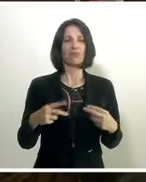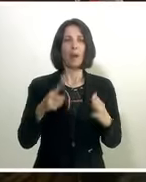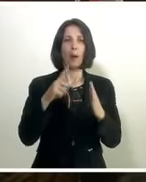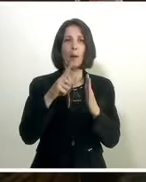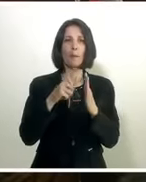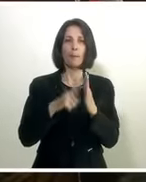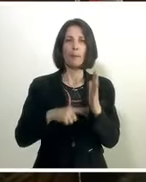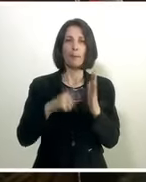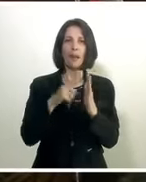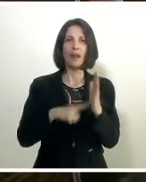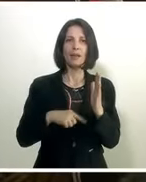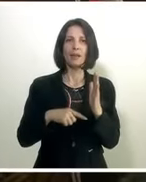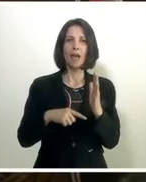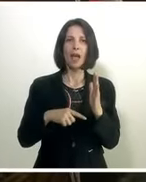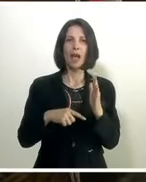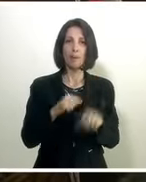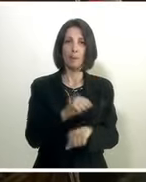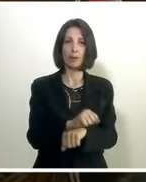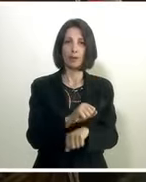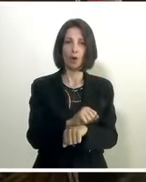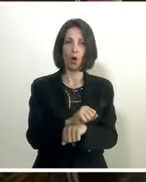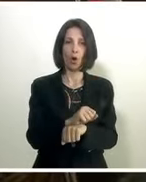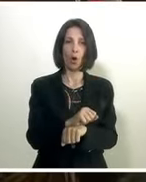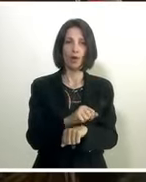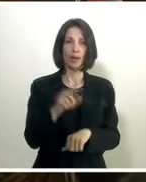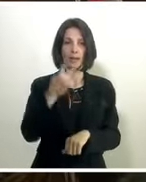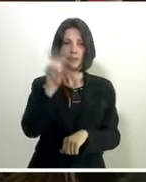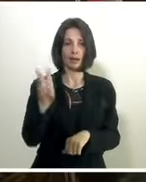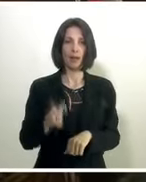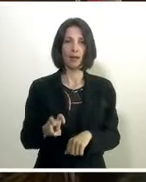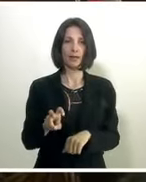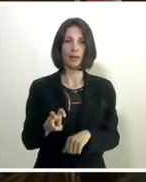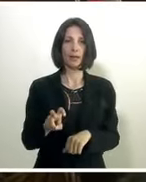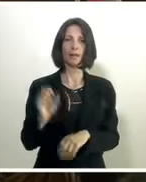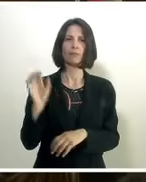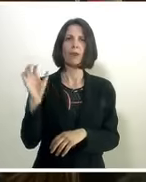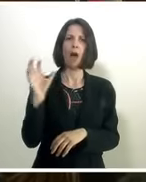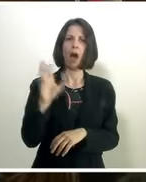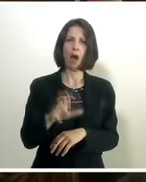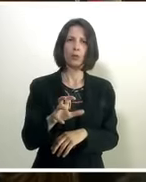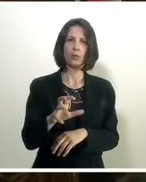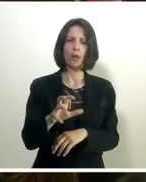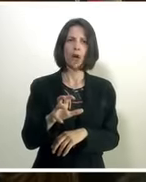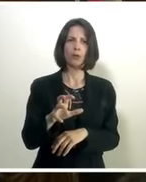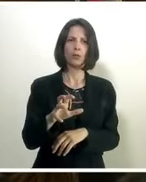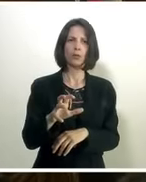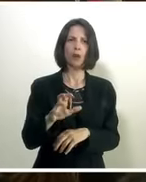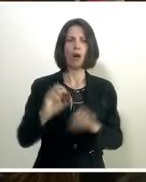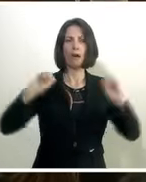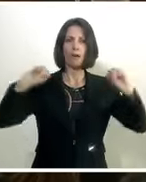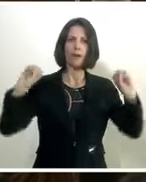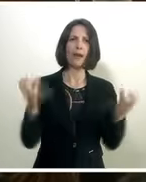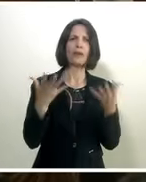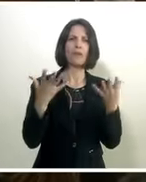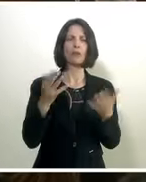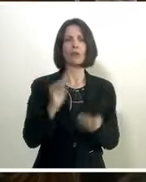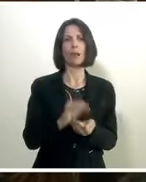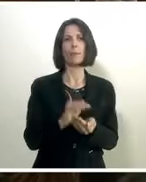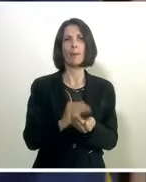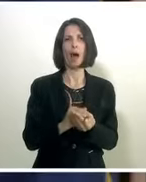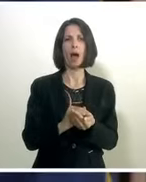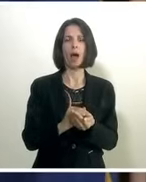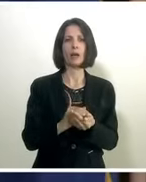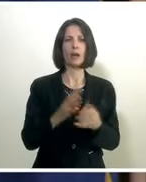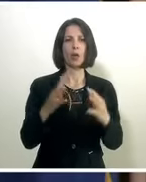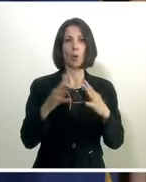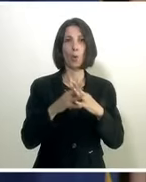prigione come sapete nel carcere di San Sebastiano perché accusato di aver guidato la rivolta del pane in quegli anni di dopoguerra